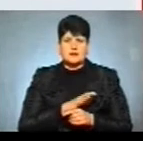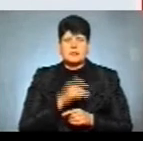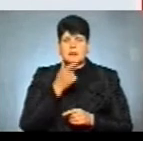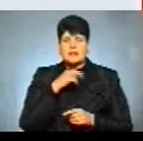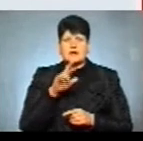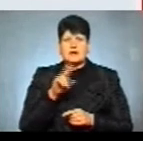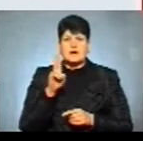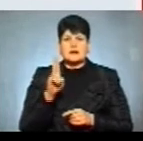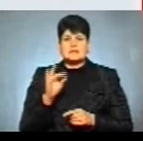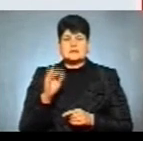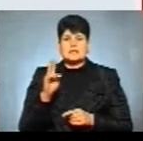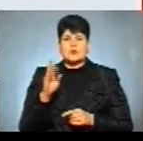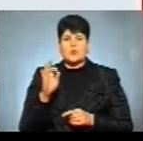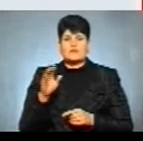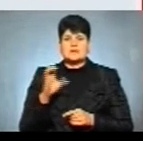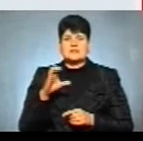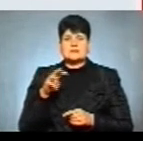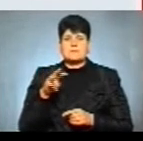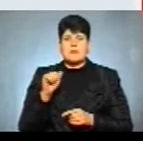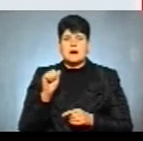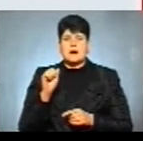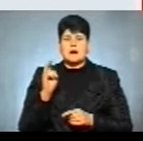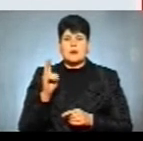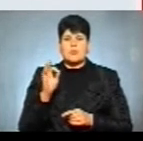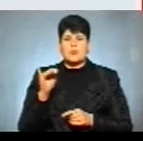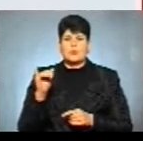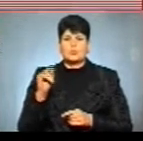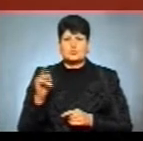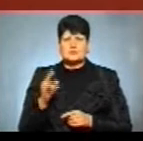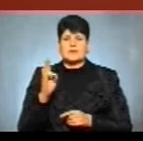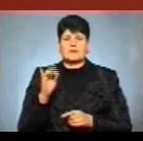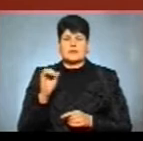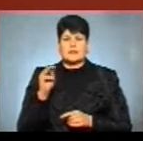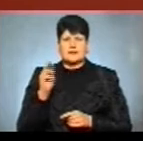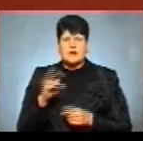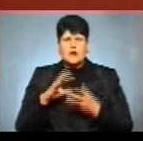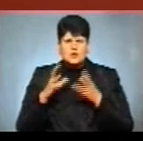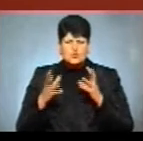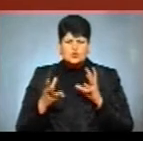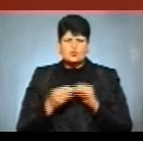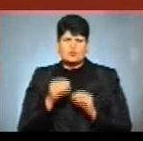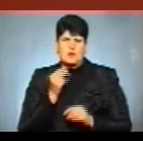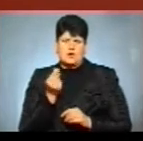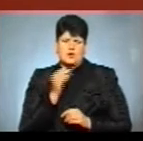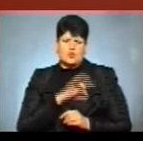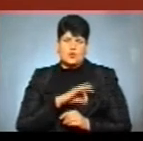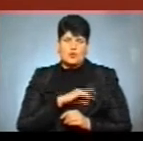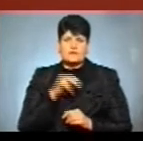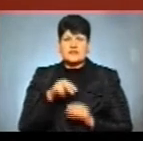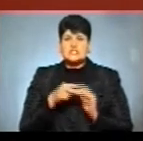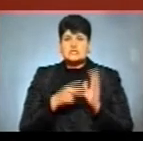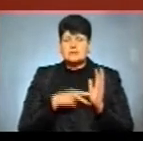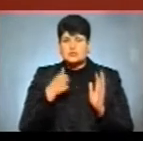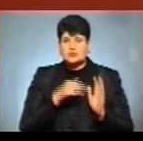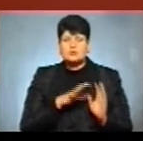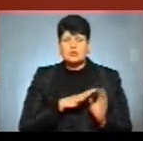Яциковська, пані Прокопів, пан Смакуз, Грицишин та Нитка. Сума задекларованих доходів у